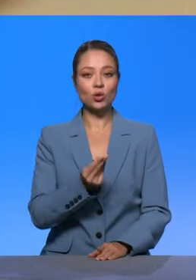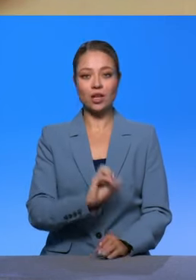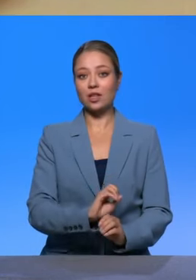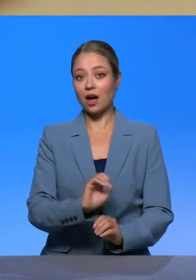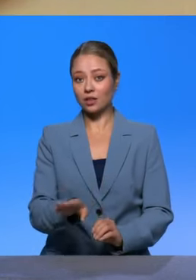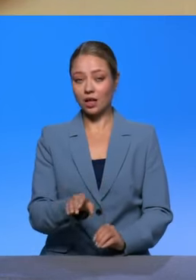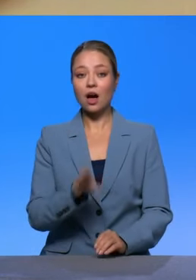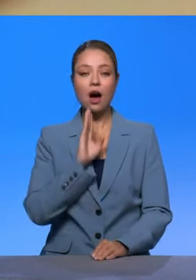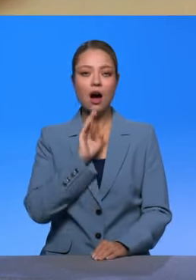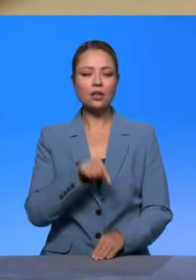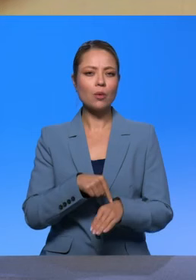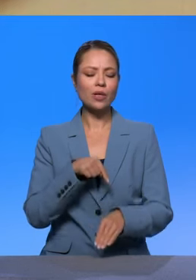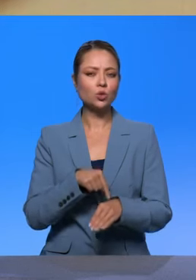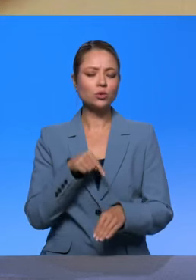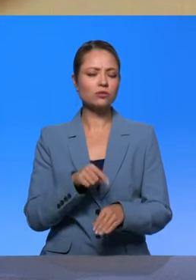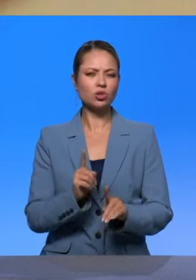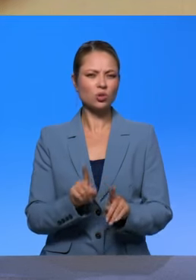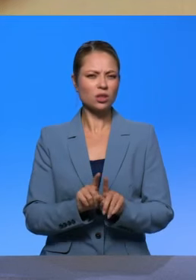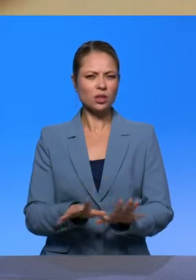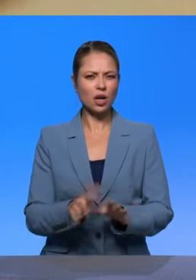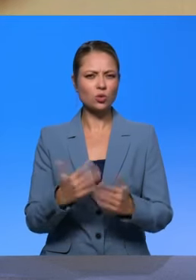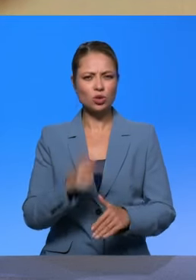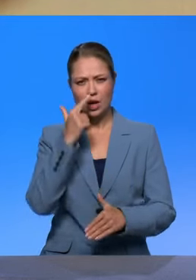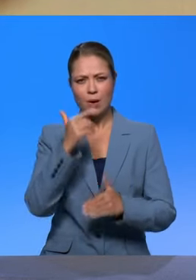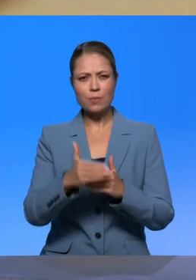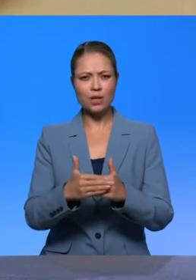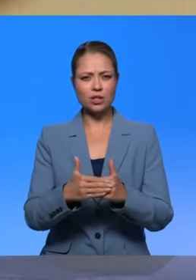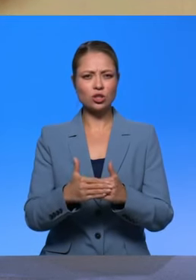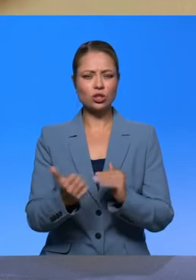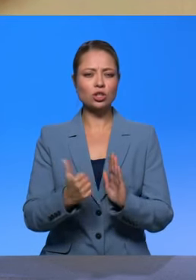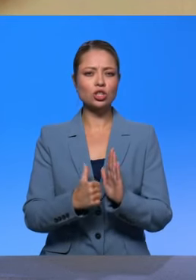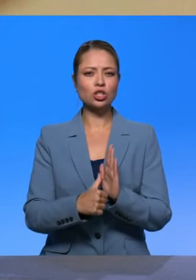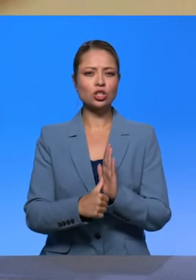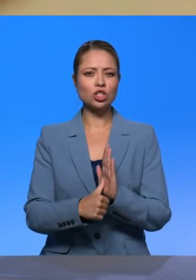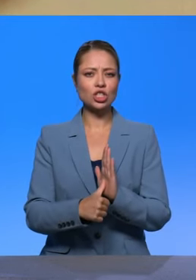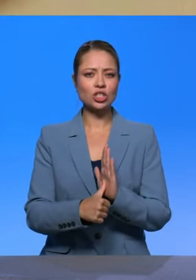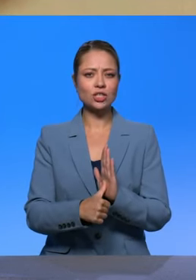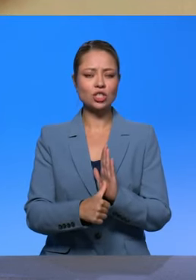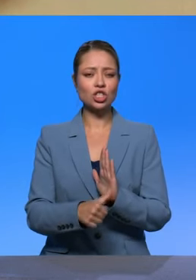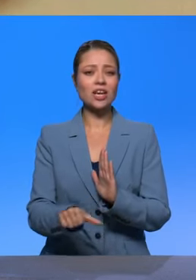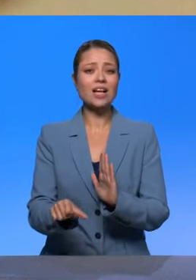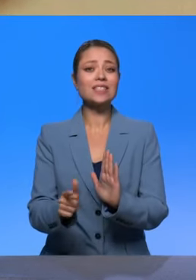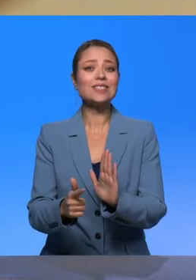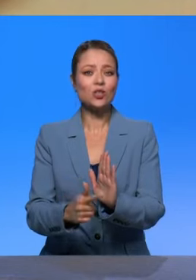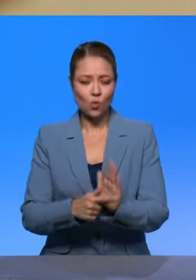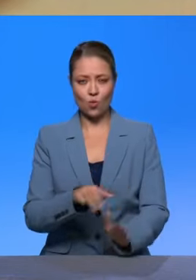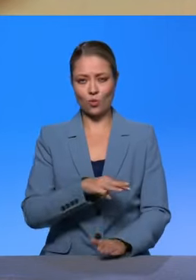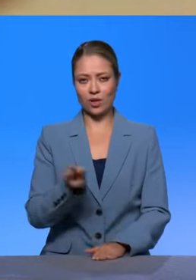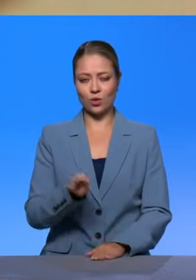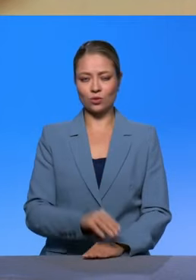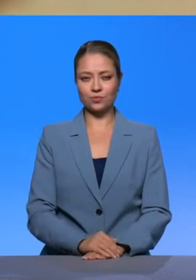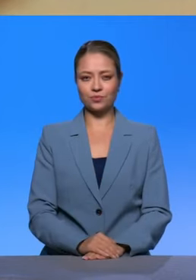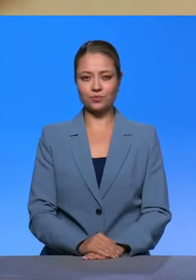непосильным трудом, она почуяла неладное, только, так скажем, ближе уже к 67-му миллиону.